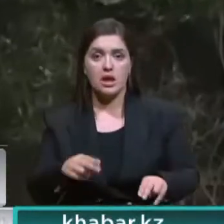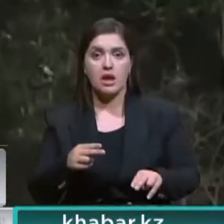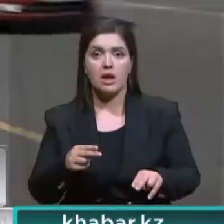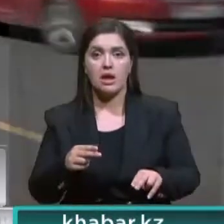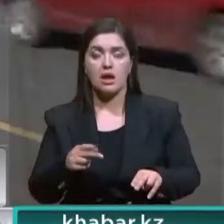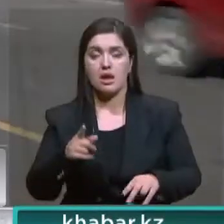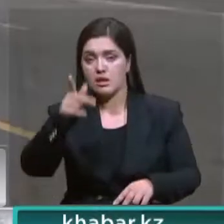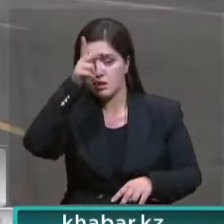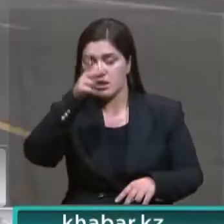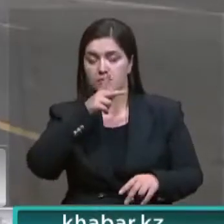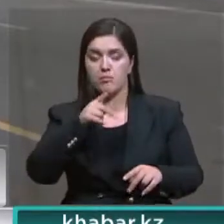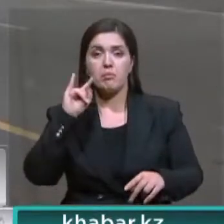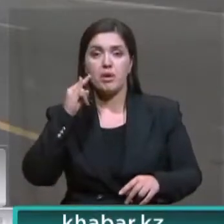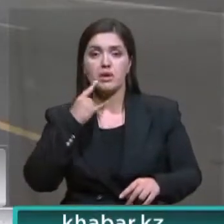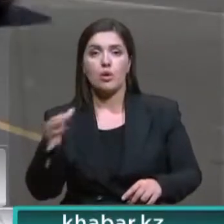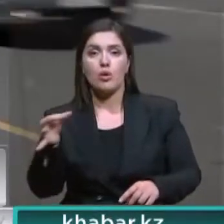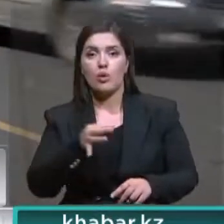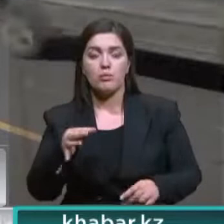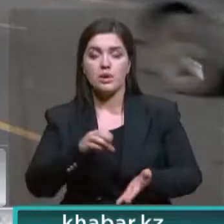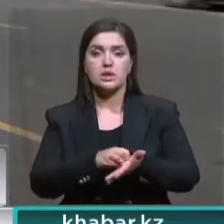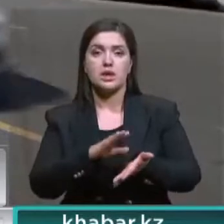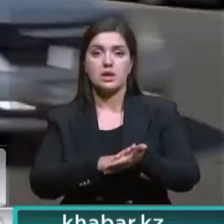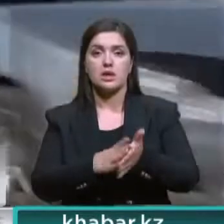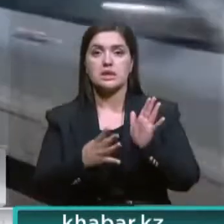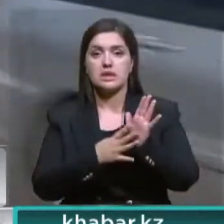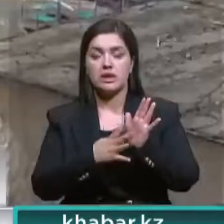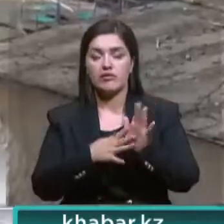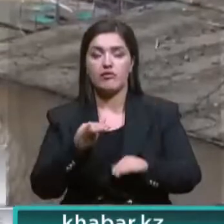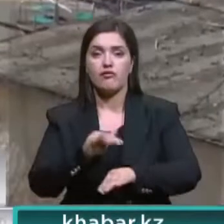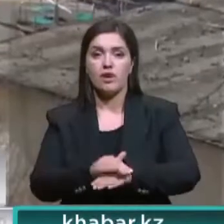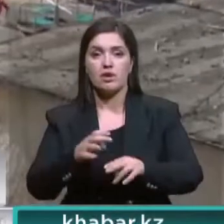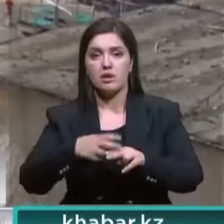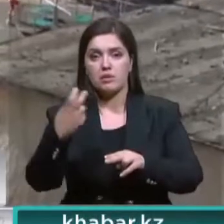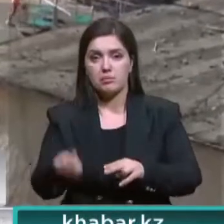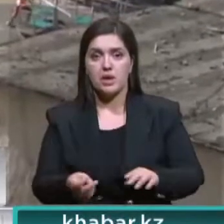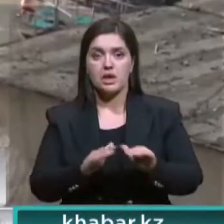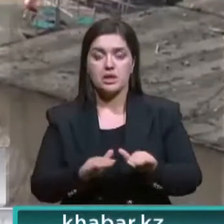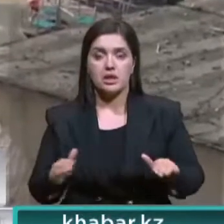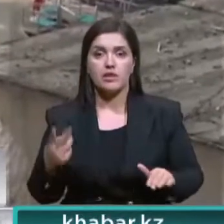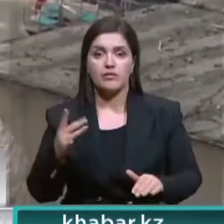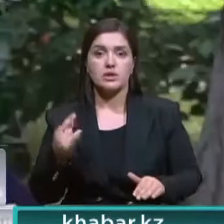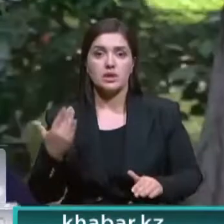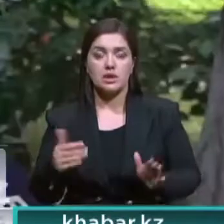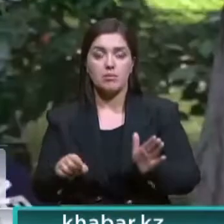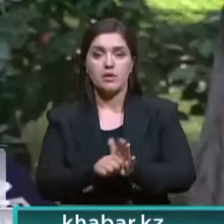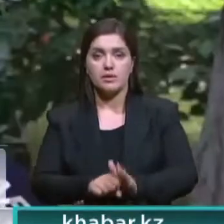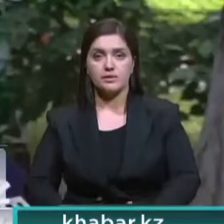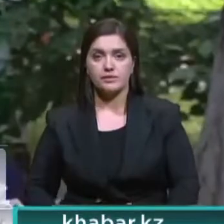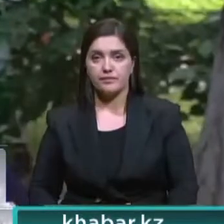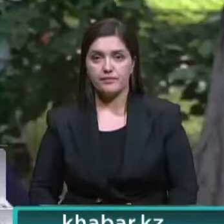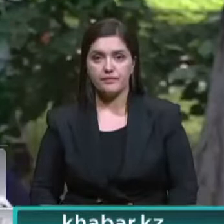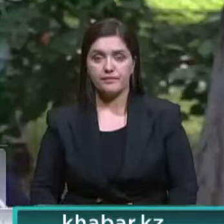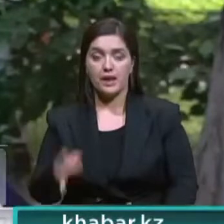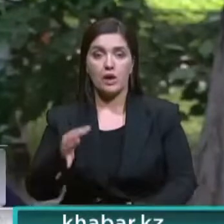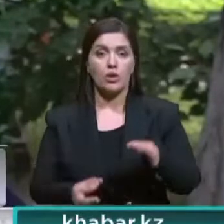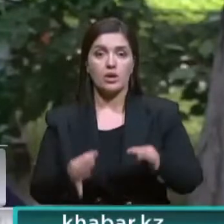3 месяца текущего года в Павлодарской области зарегистрировано уже 9 фактов падения детей из окон квартир. 2 из них погибли. Уголовным кодексом